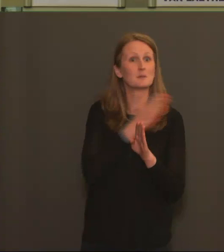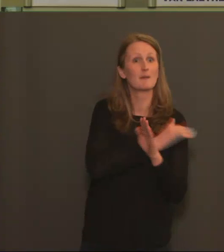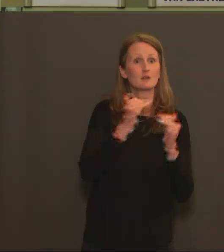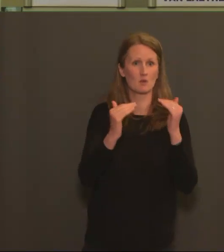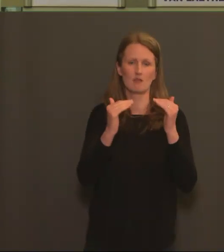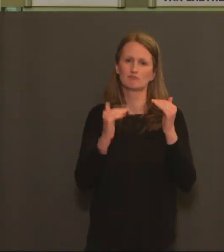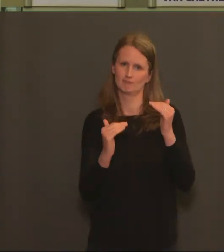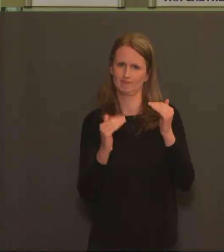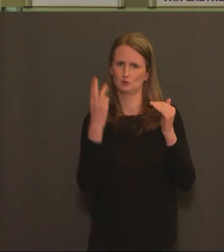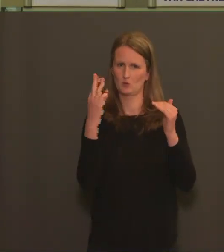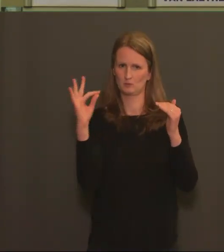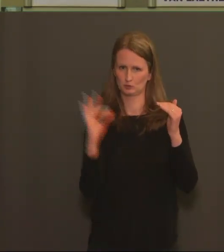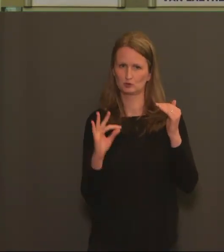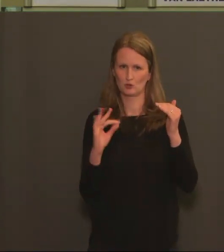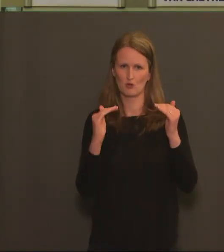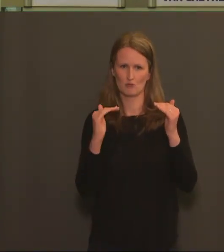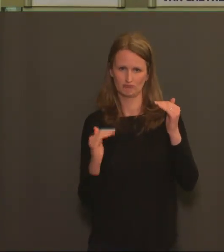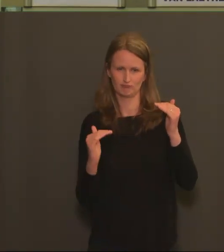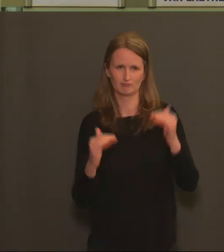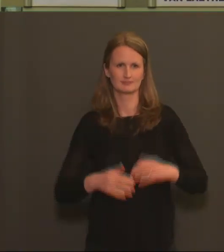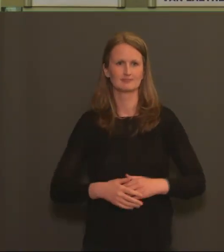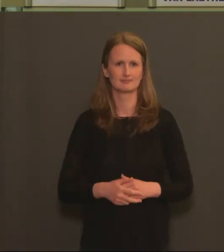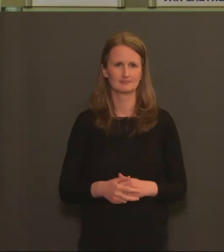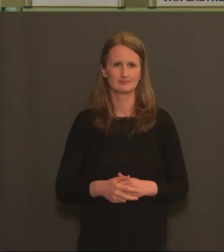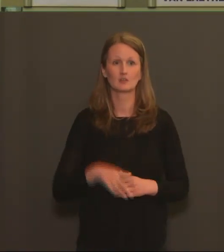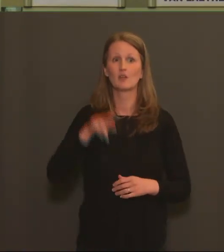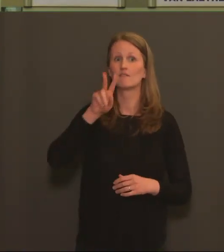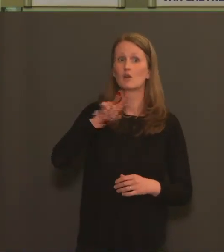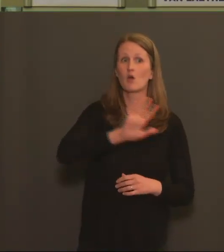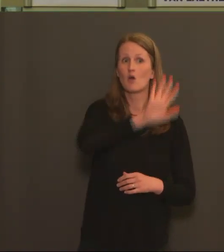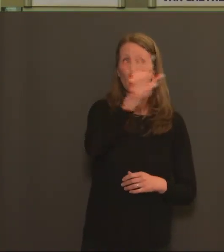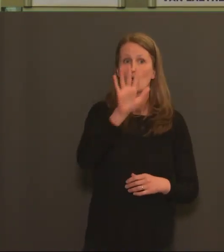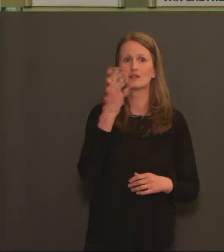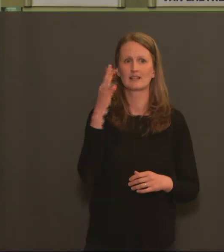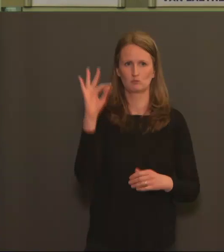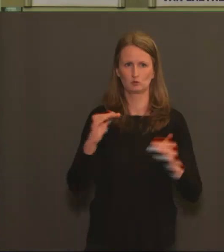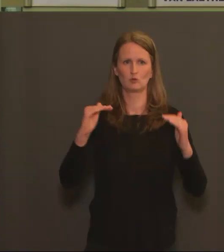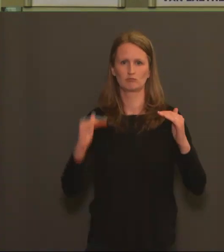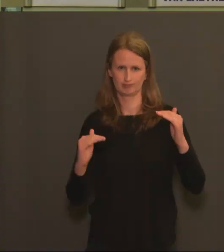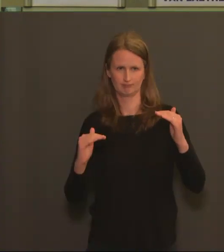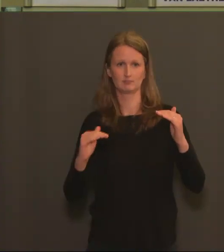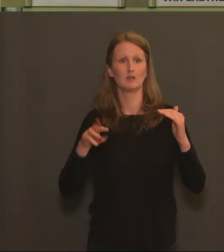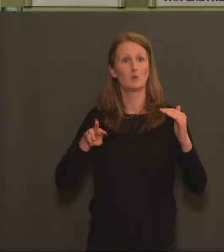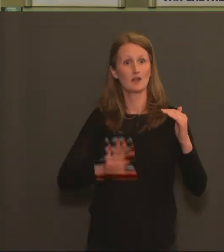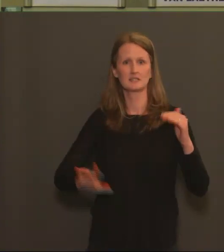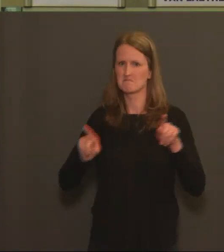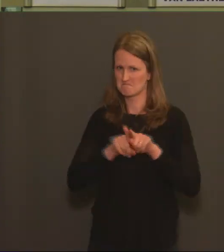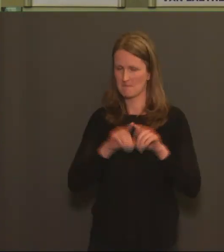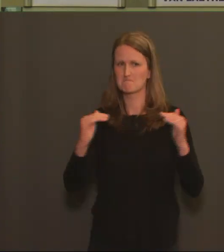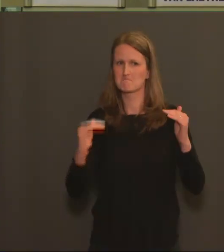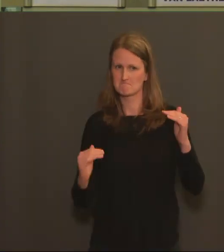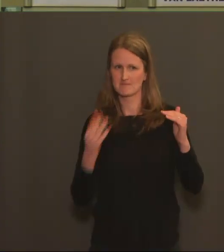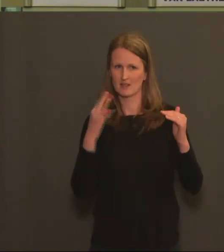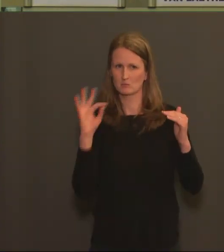Cette diminution est de 4% en Flandre et en Wallonie. Il y a une petite augmentation dans la région de